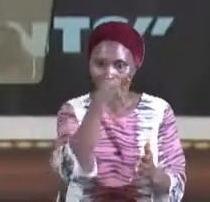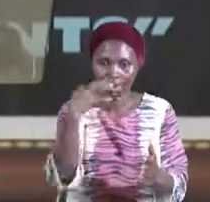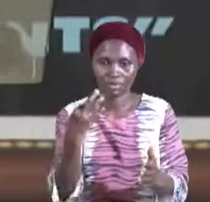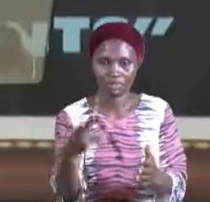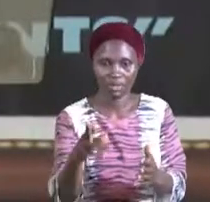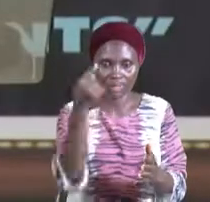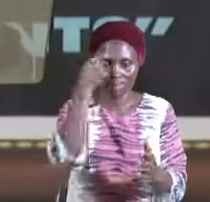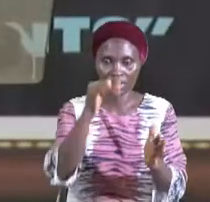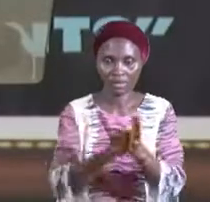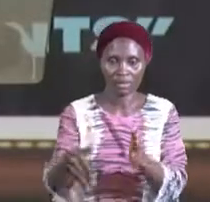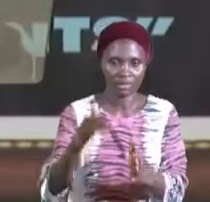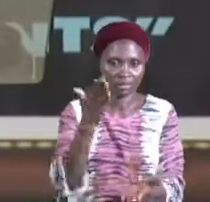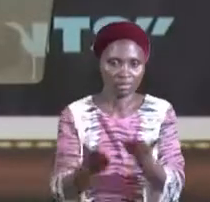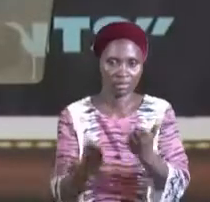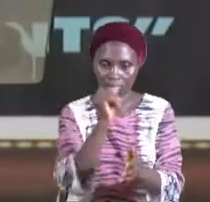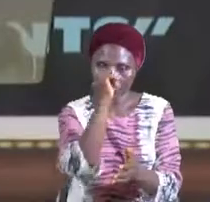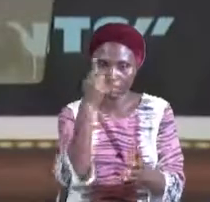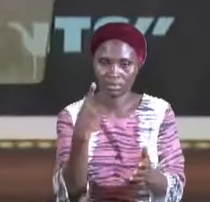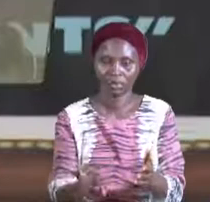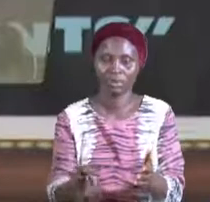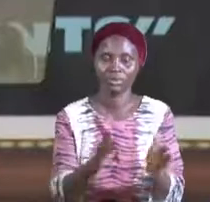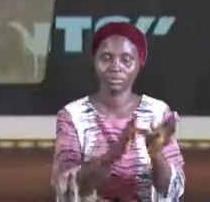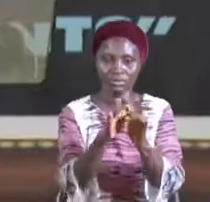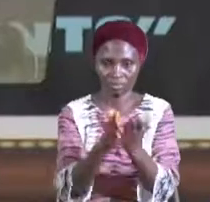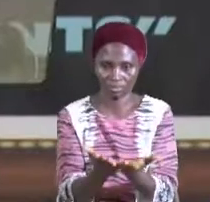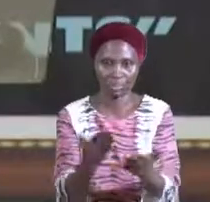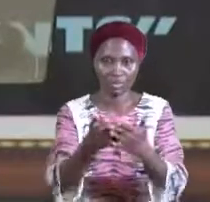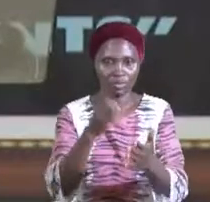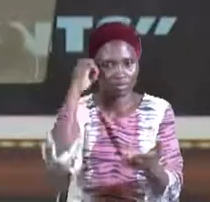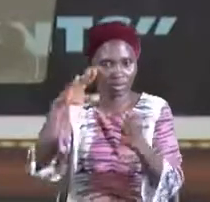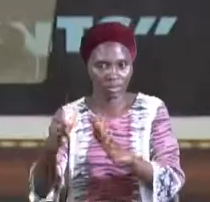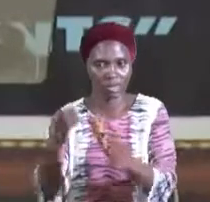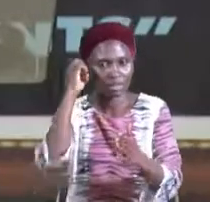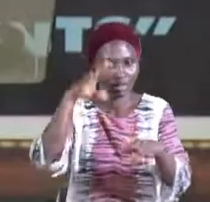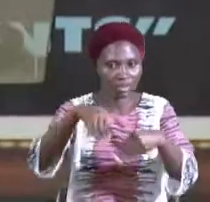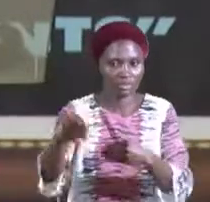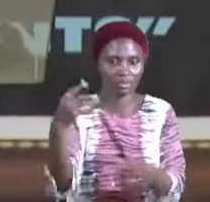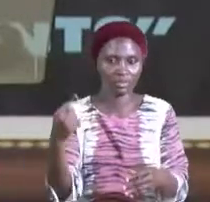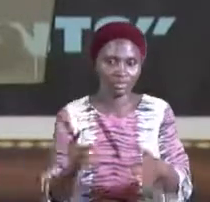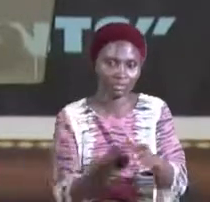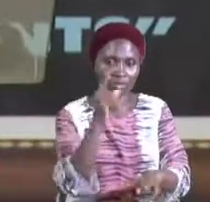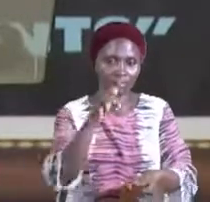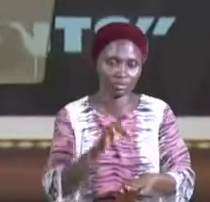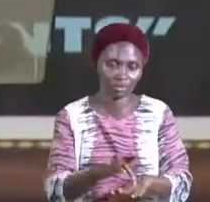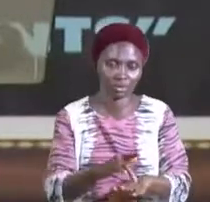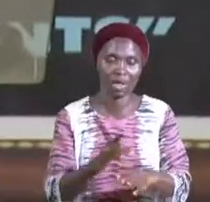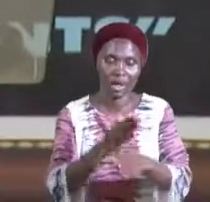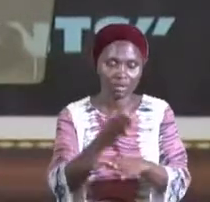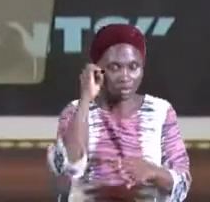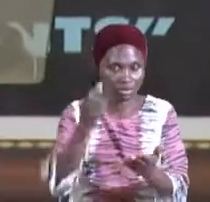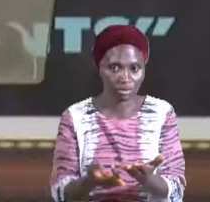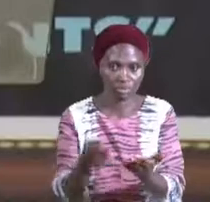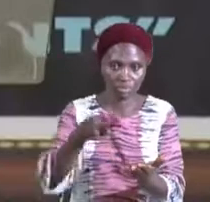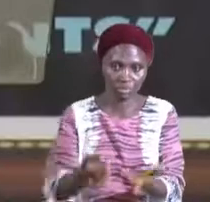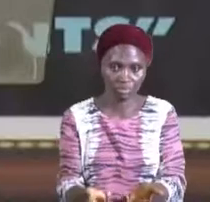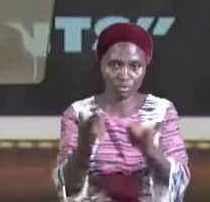qu'ils comprennent les Écritures. Avant qu'ils ne meurent, il leur donnait la première touche. Après sa résurrection, il